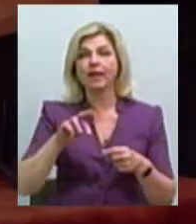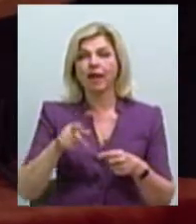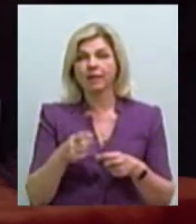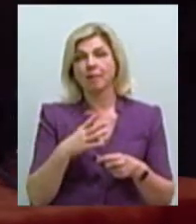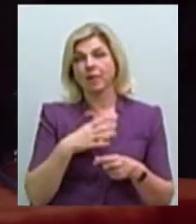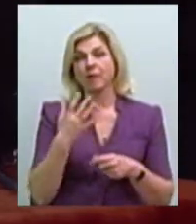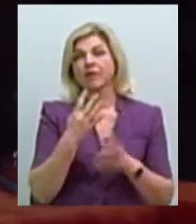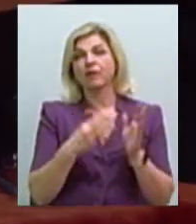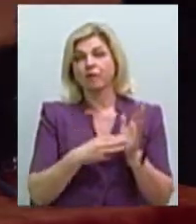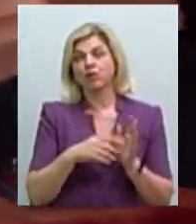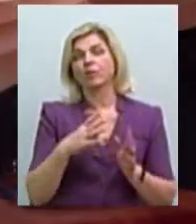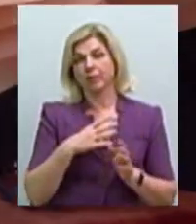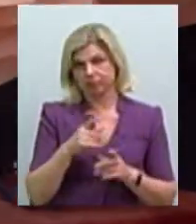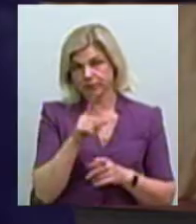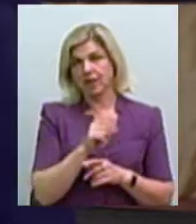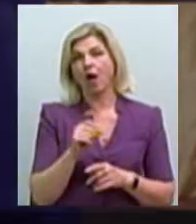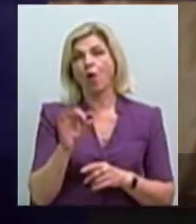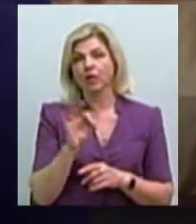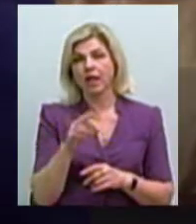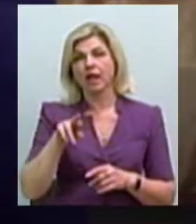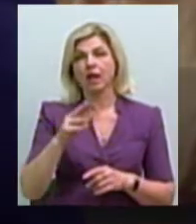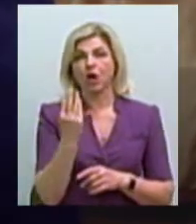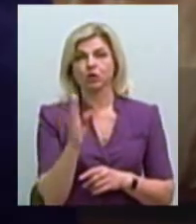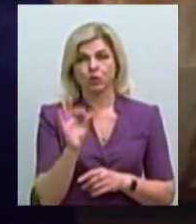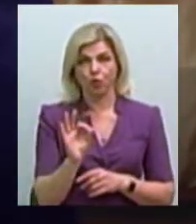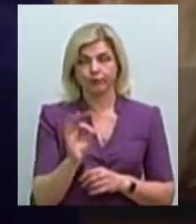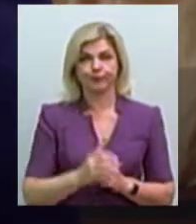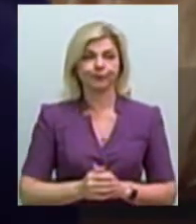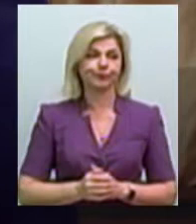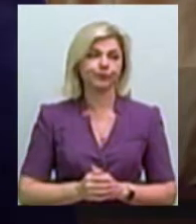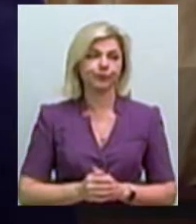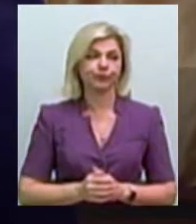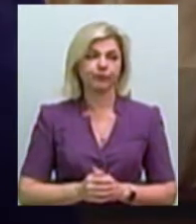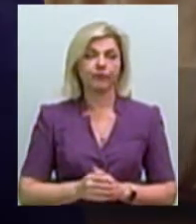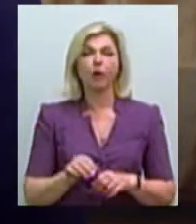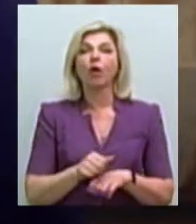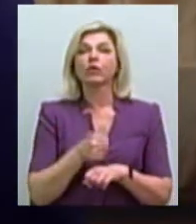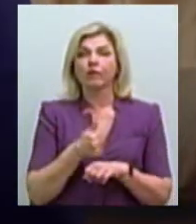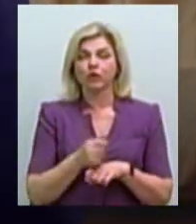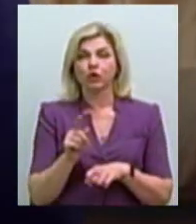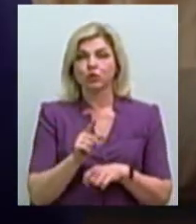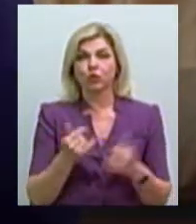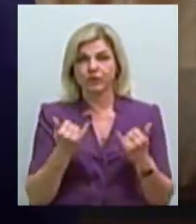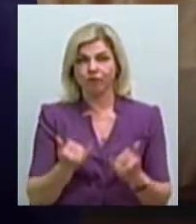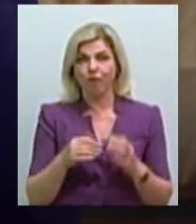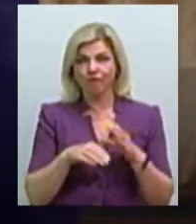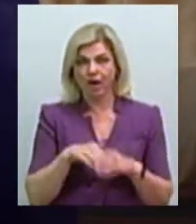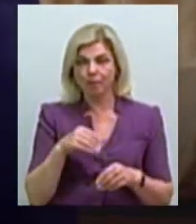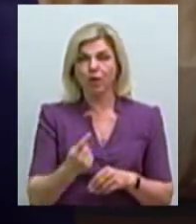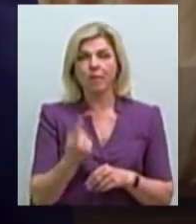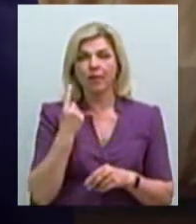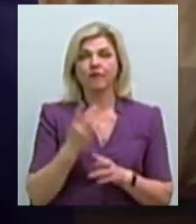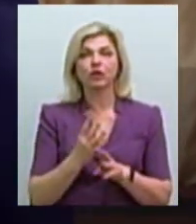віддали голоси за Олену Ляшко. Головне, аби всі ви розуміли, що сьогоднішні вибори, вони в першу